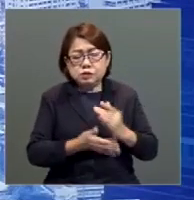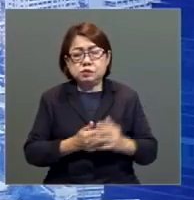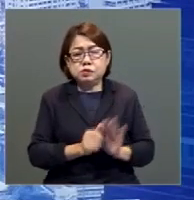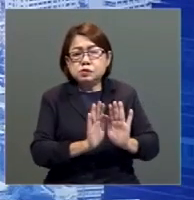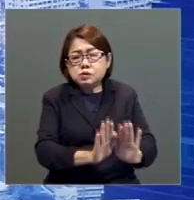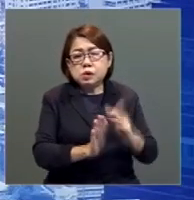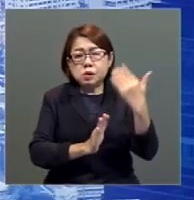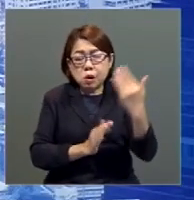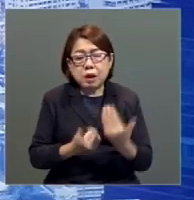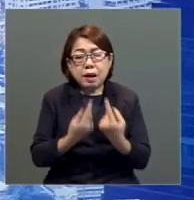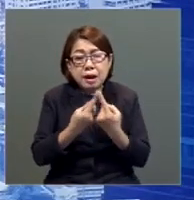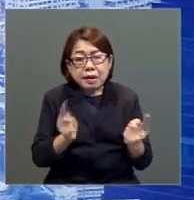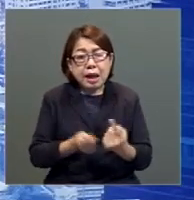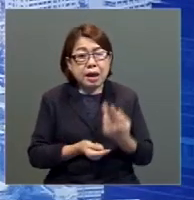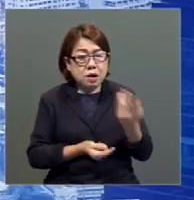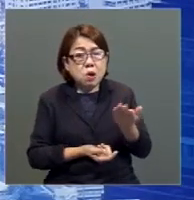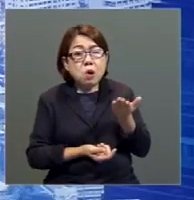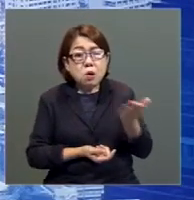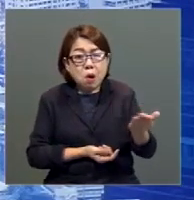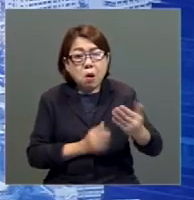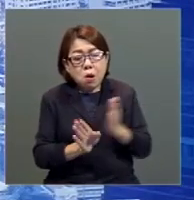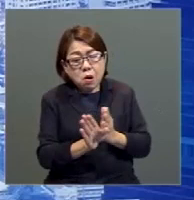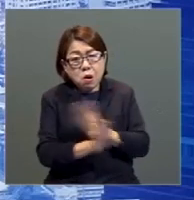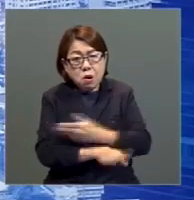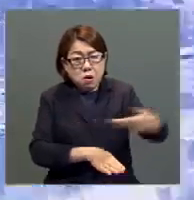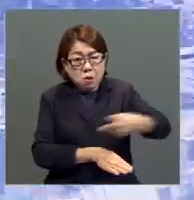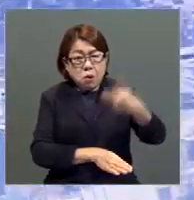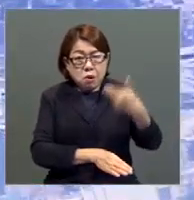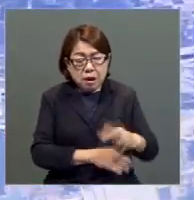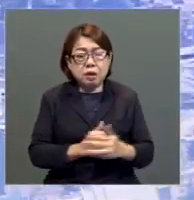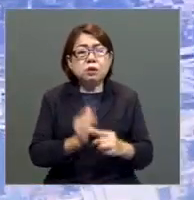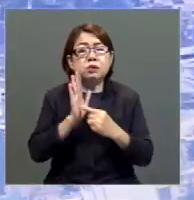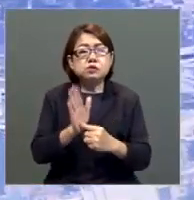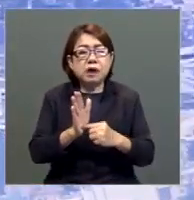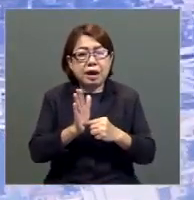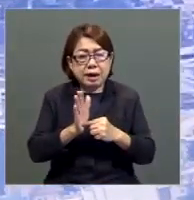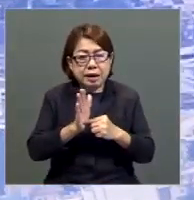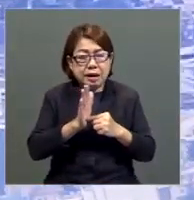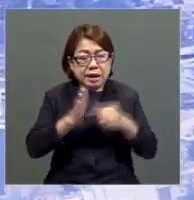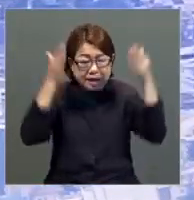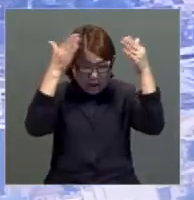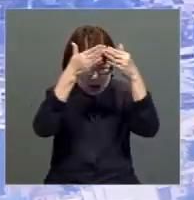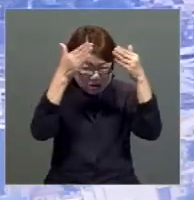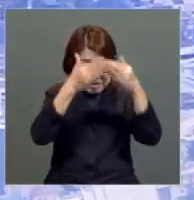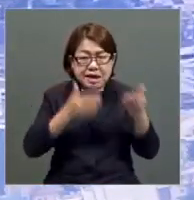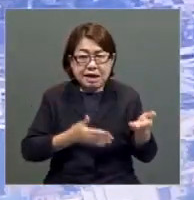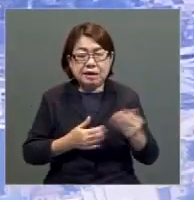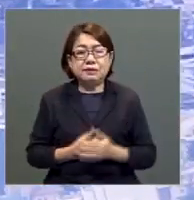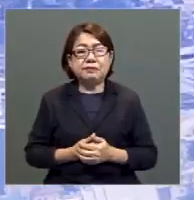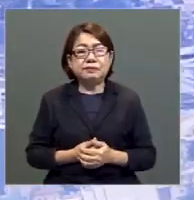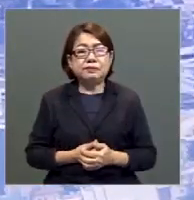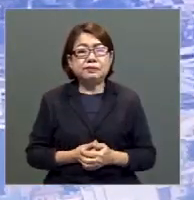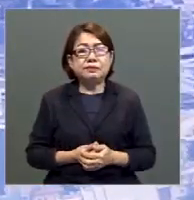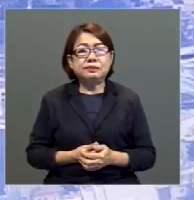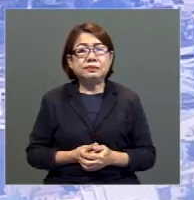คนที่มีการขออนุญาตกันไว้ก่อนแล้วเช่นกรณีของทางอินโดนีเซียนะครับหรือว่ากรณีของท